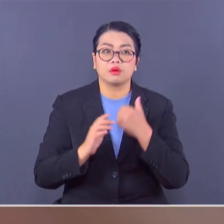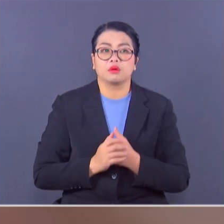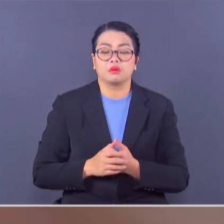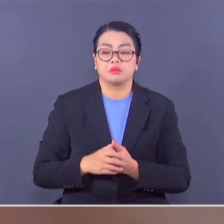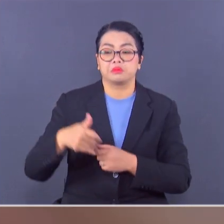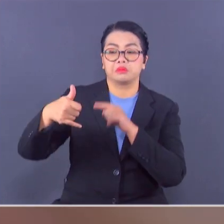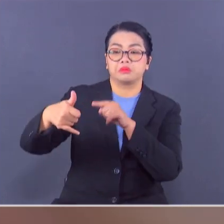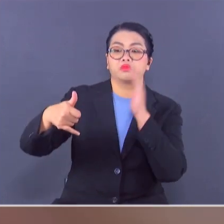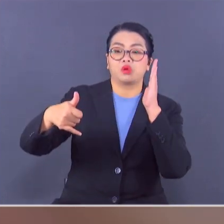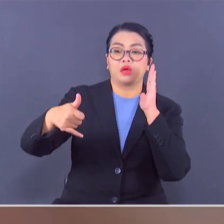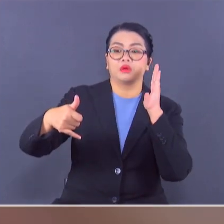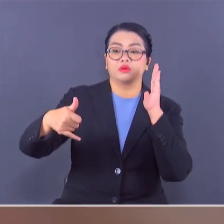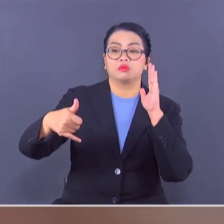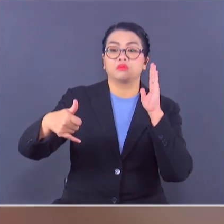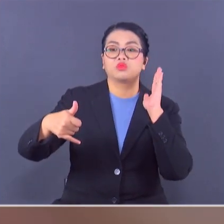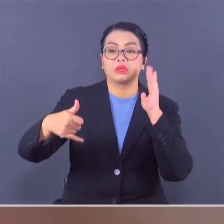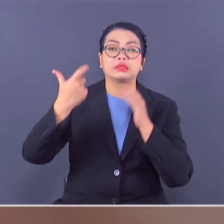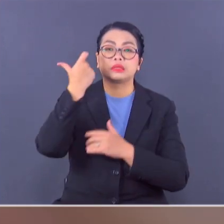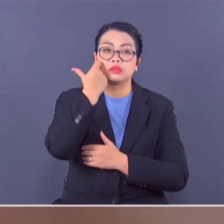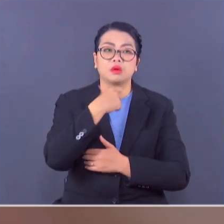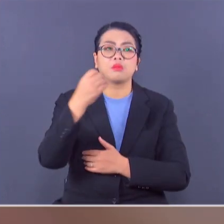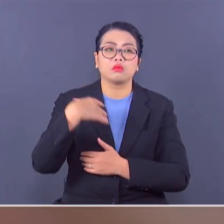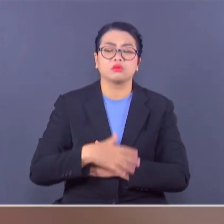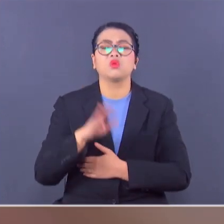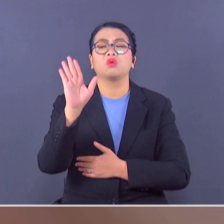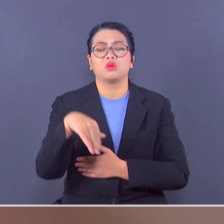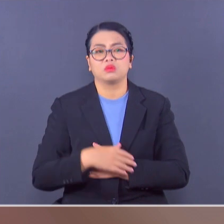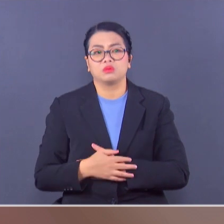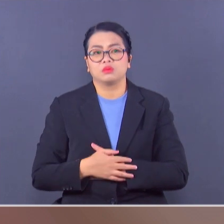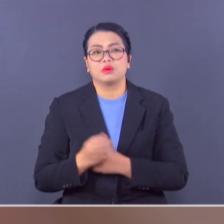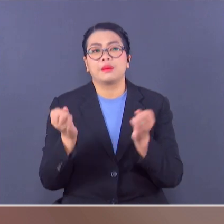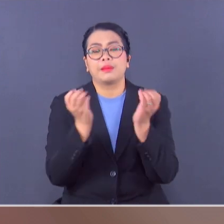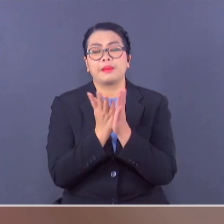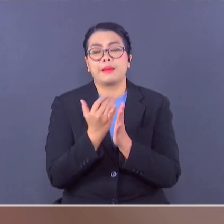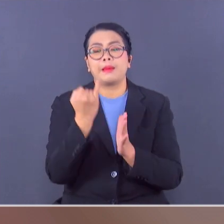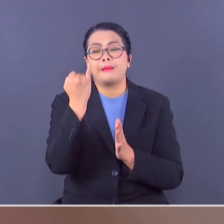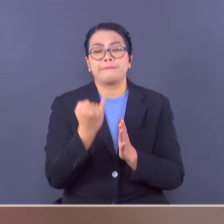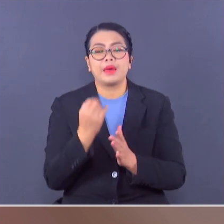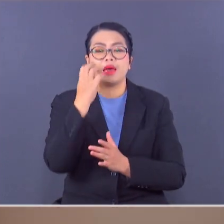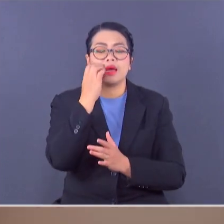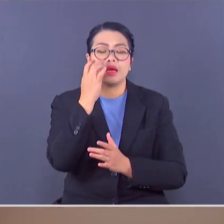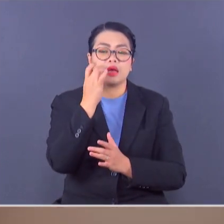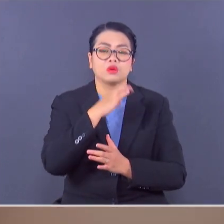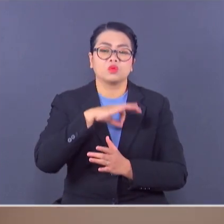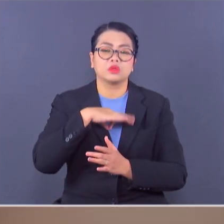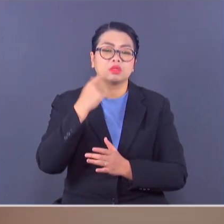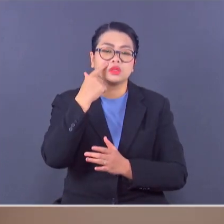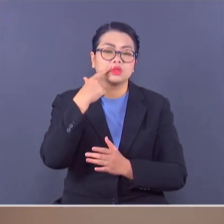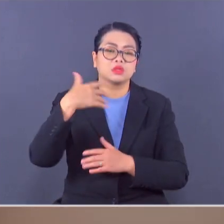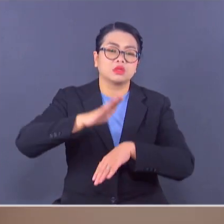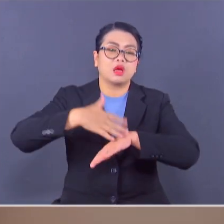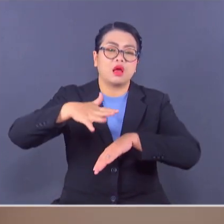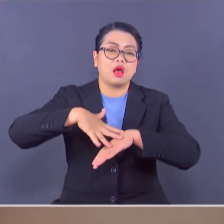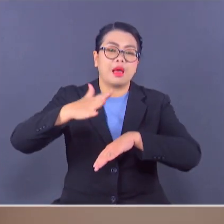เหมากระเป๋าเนี่ย พยาบาคลนิเี่ย บวา อ๋ออาการแ้ยาช้าแบนเขเรกแยาช้